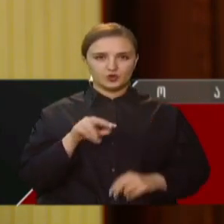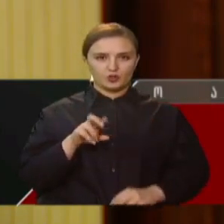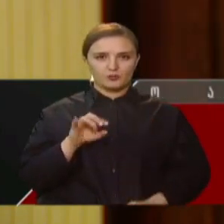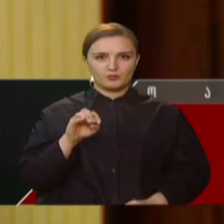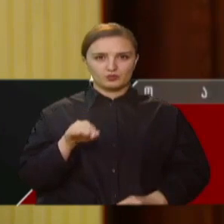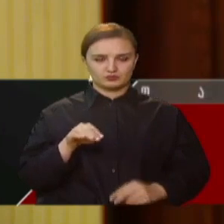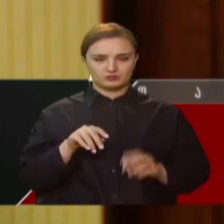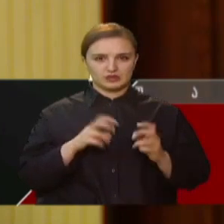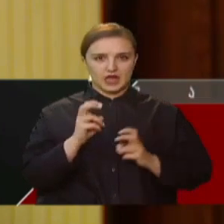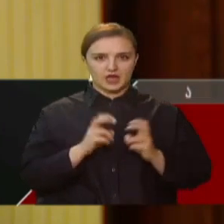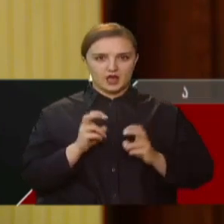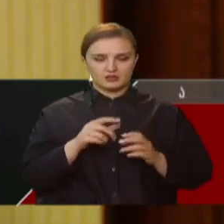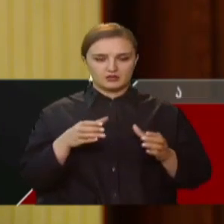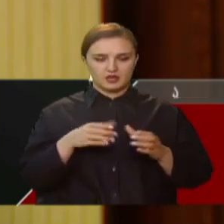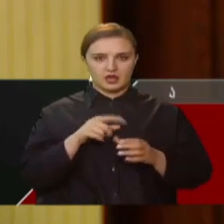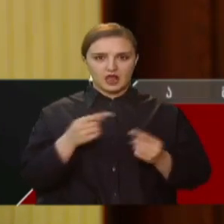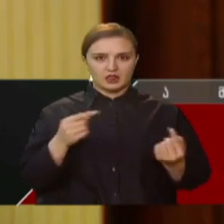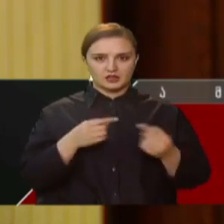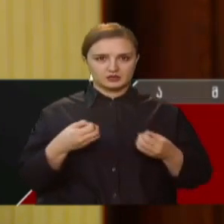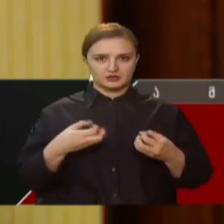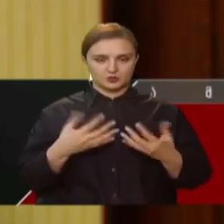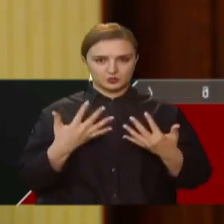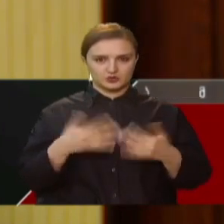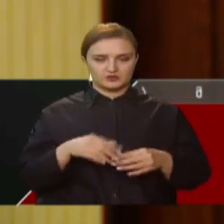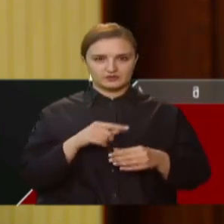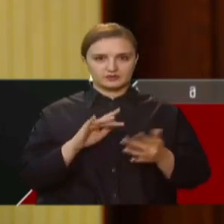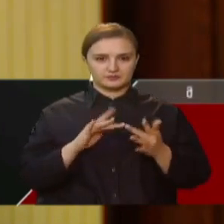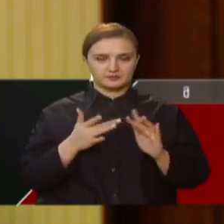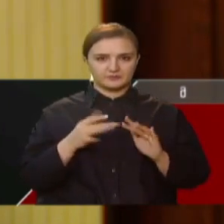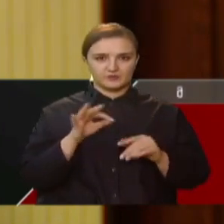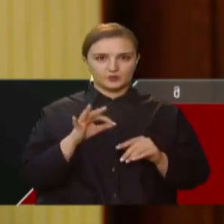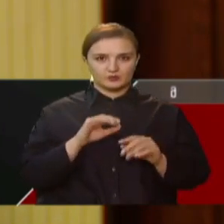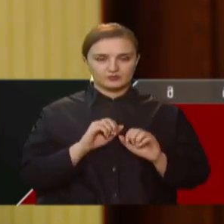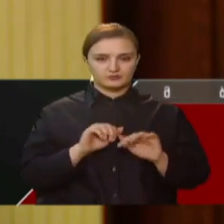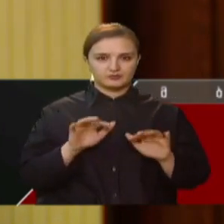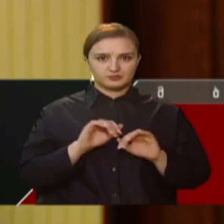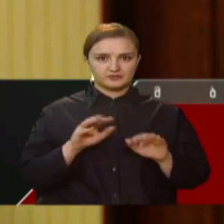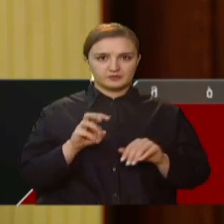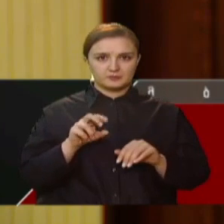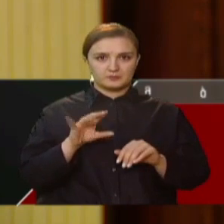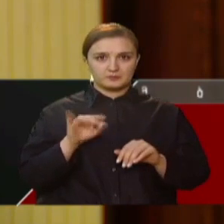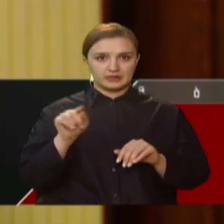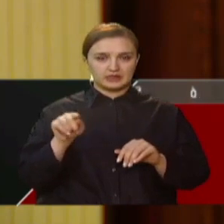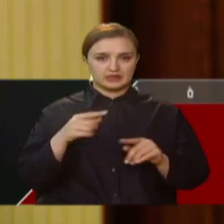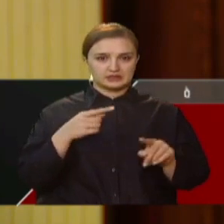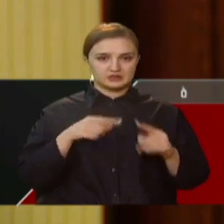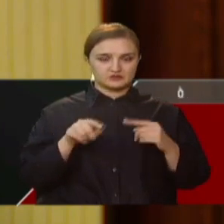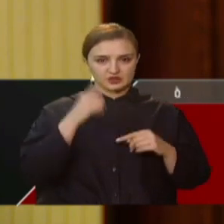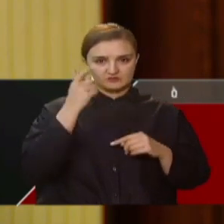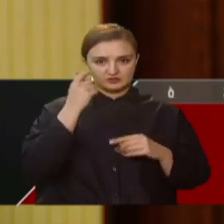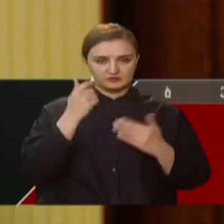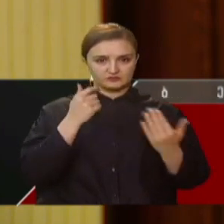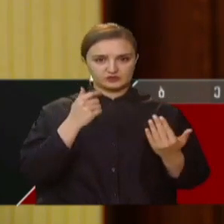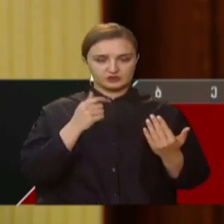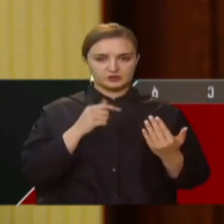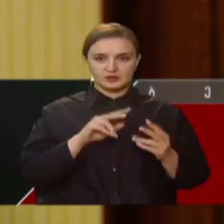სამარცხვინოდ შექმნა და ხალხი გადაკიდა ერთმანეთს. Ტროლბოტები მელიასე არაფრით აღარ განსხვავდებიან ბიძინა ივანიშვილის